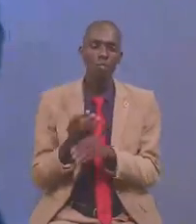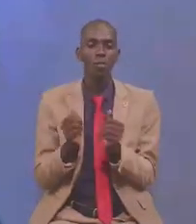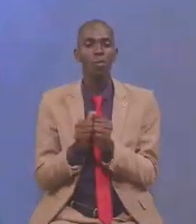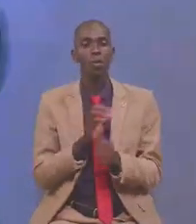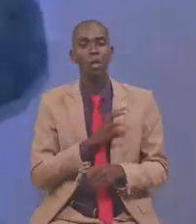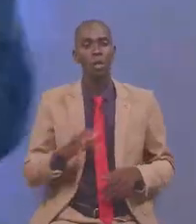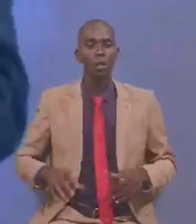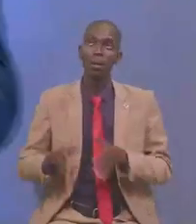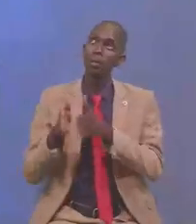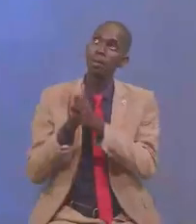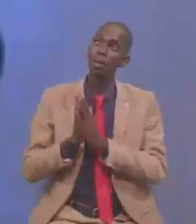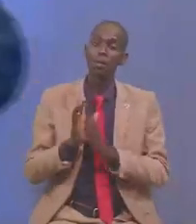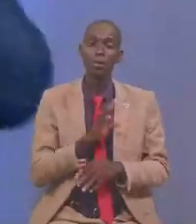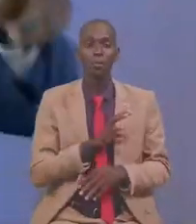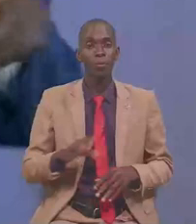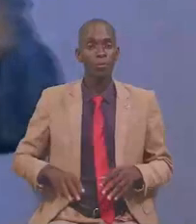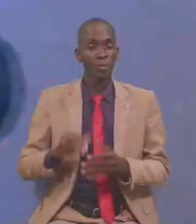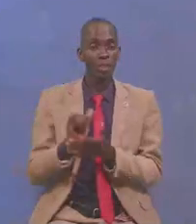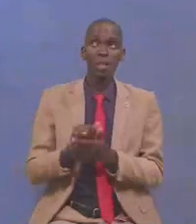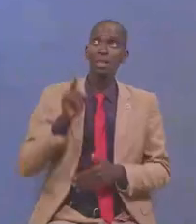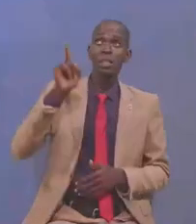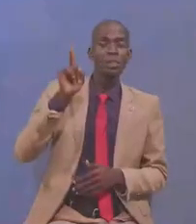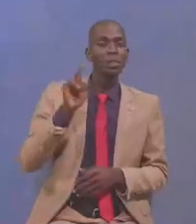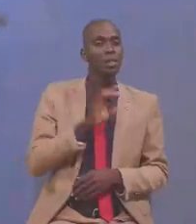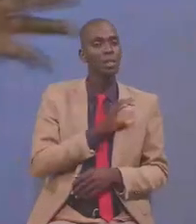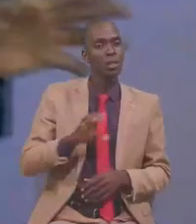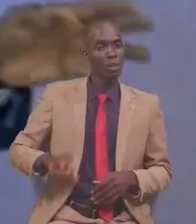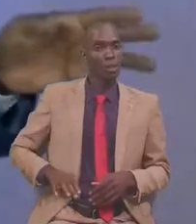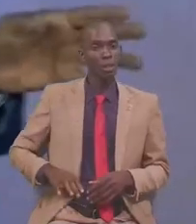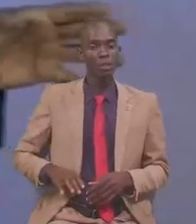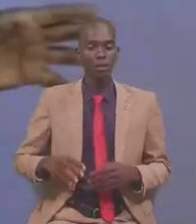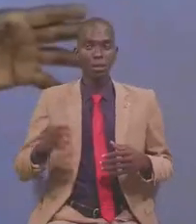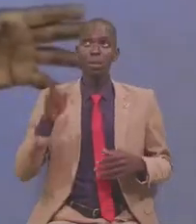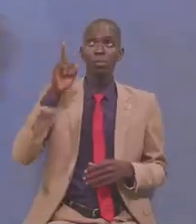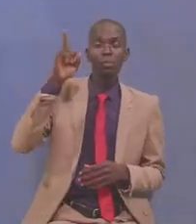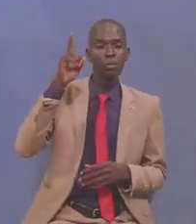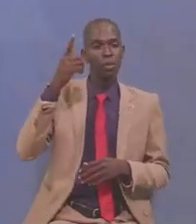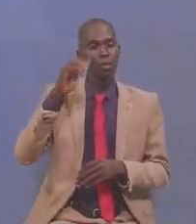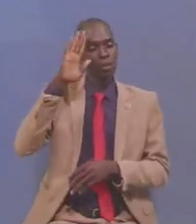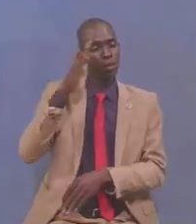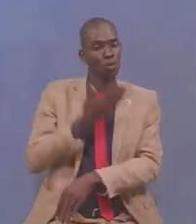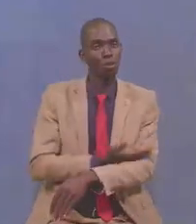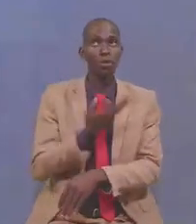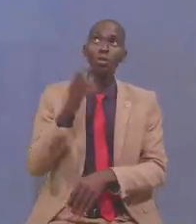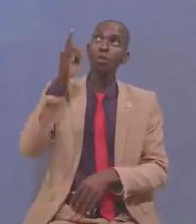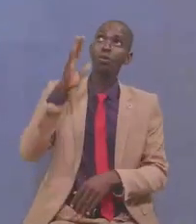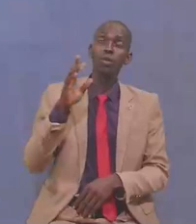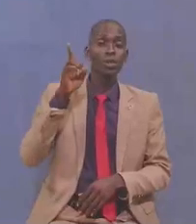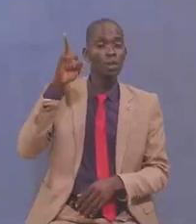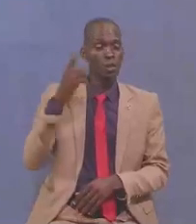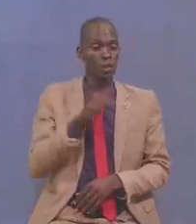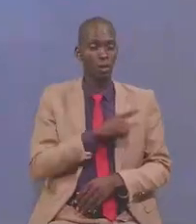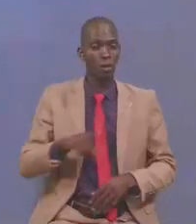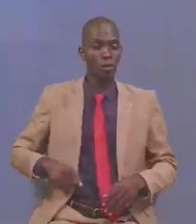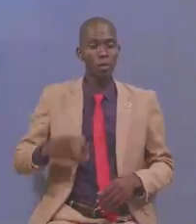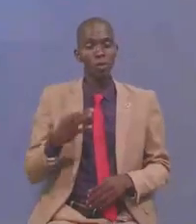Elle le pria de que Christ, que lui le Fils de Dieu, que le Seigneur des Seigneurs, le Roi